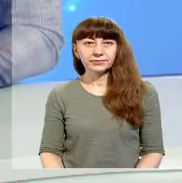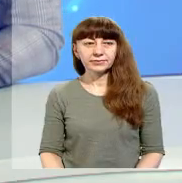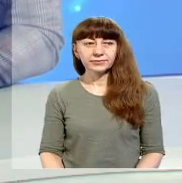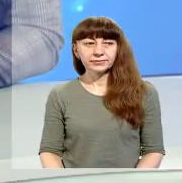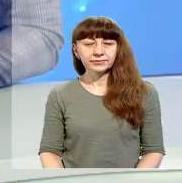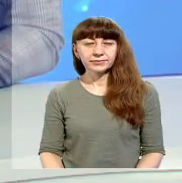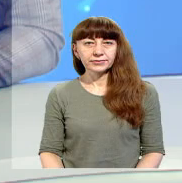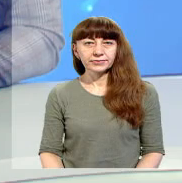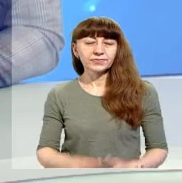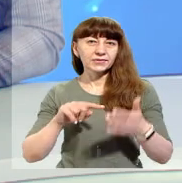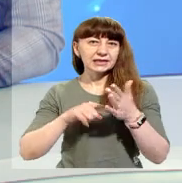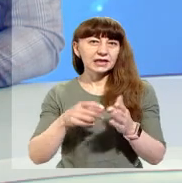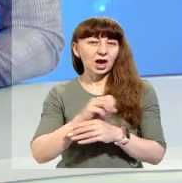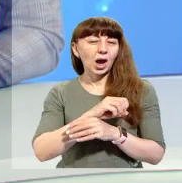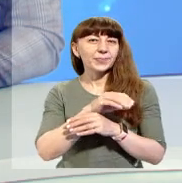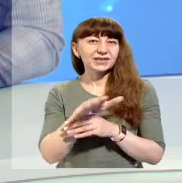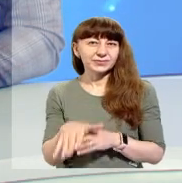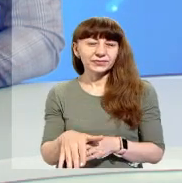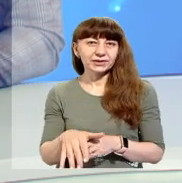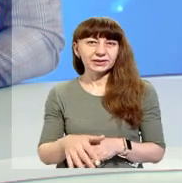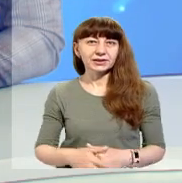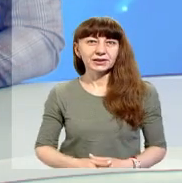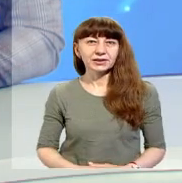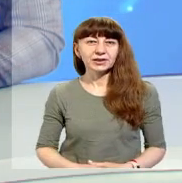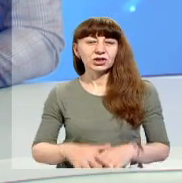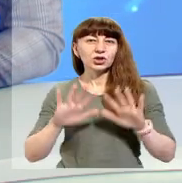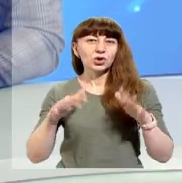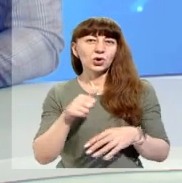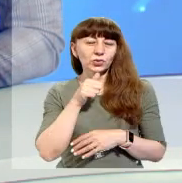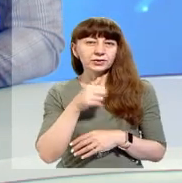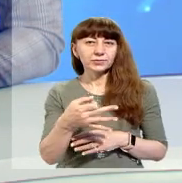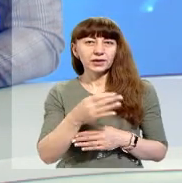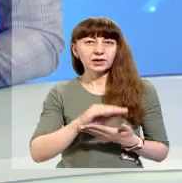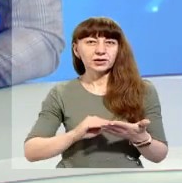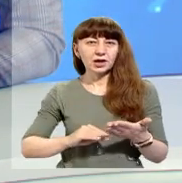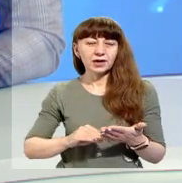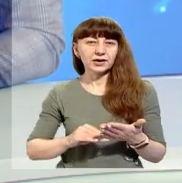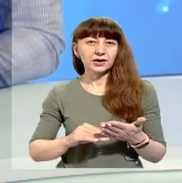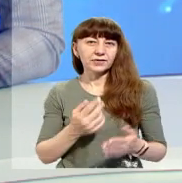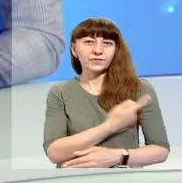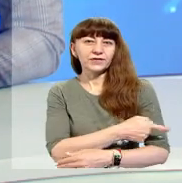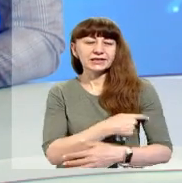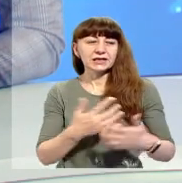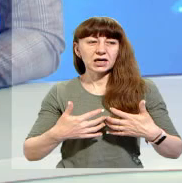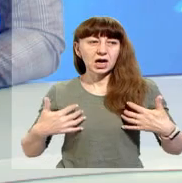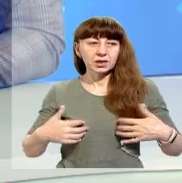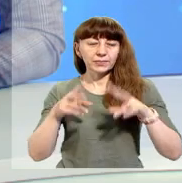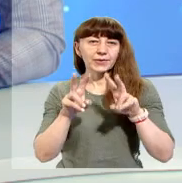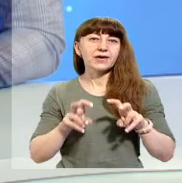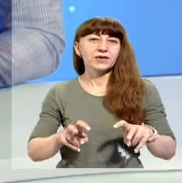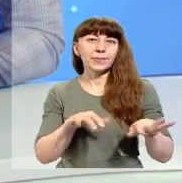Өңірде эпизоотиялық жағдайды қамтамасыз ету мақсатында ветеринариялық, профилактикалық және диагностикалық іс-шаралар жалғасуда.